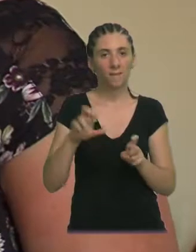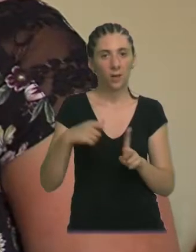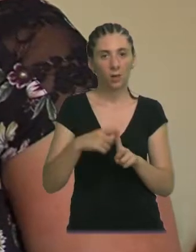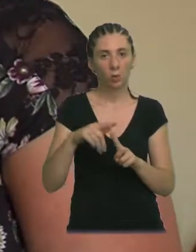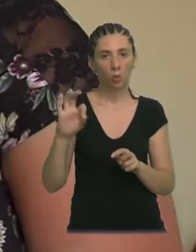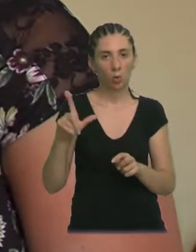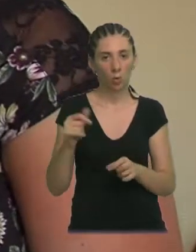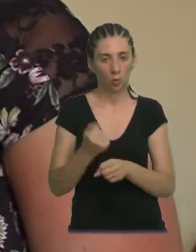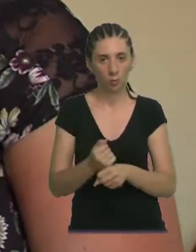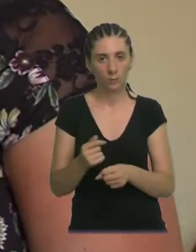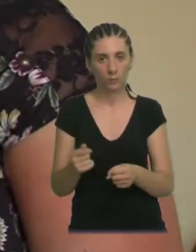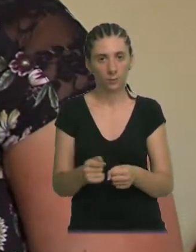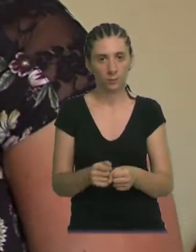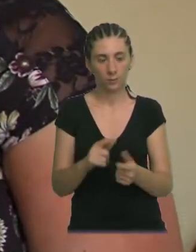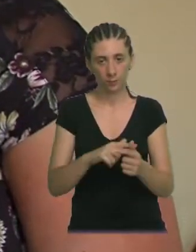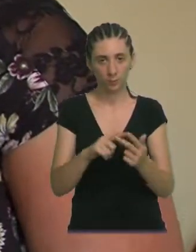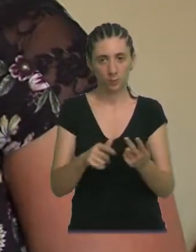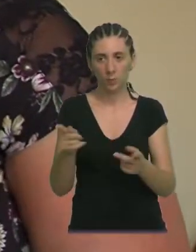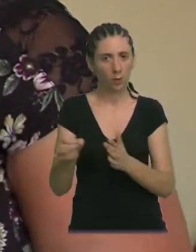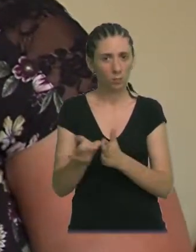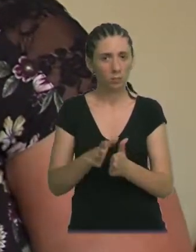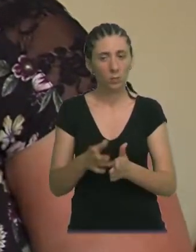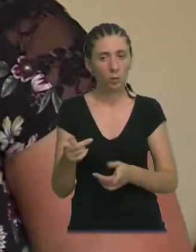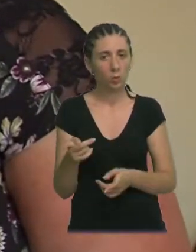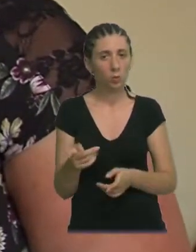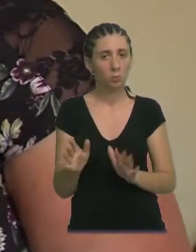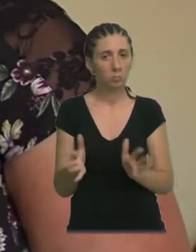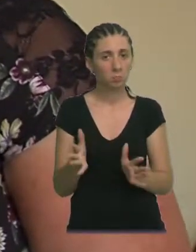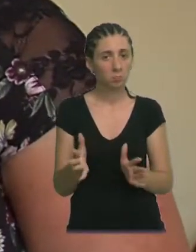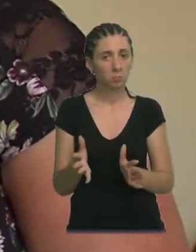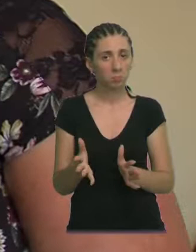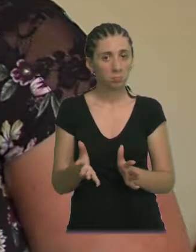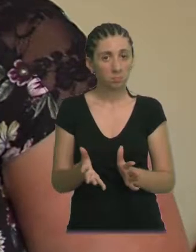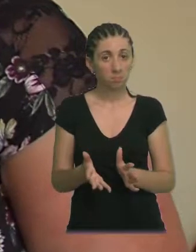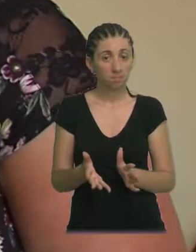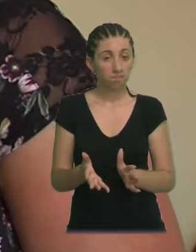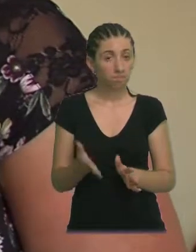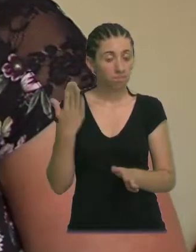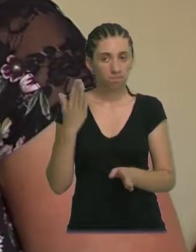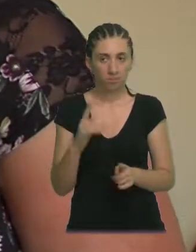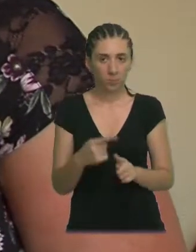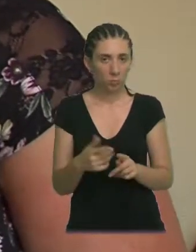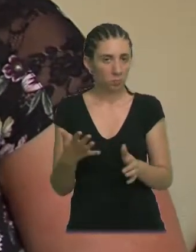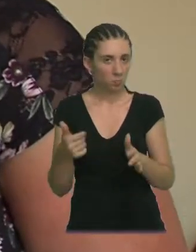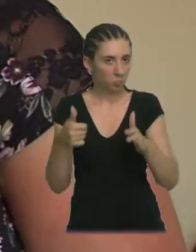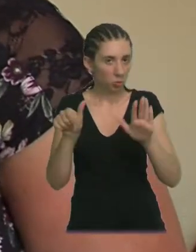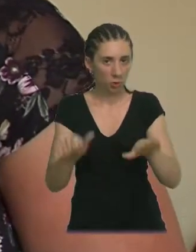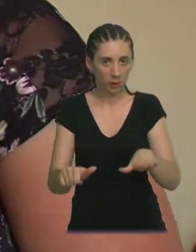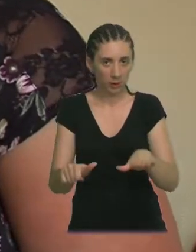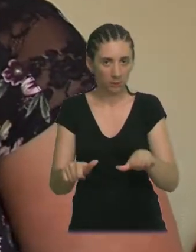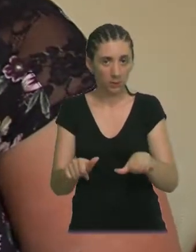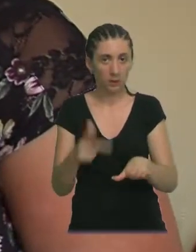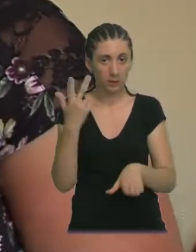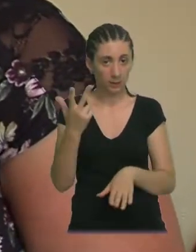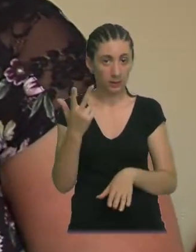defektologa. I ona je jako brzo, ona je u nekakvih, ma, ne znam sad to, ali nekakvih 6 mjeseci